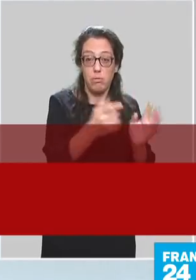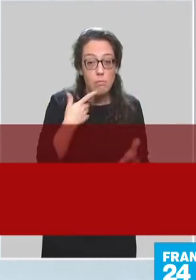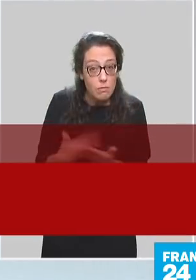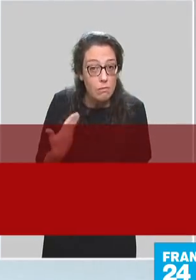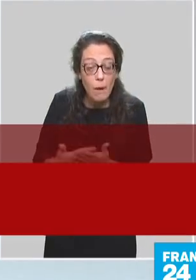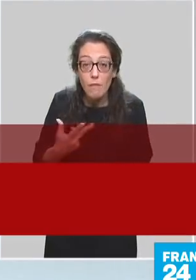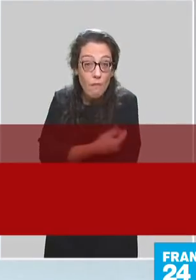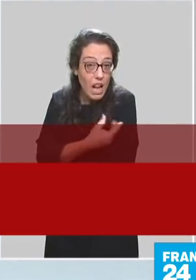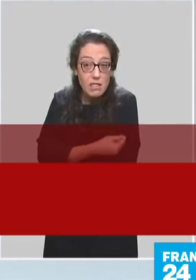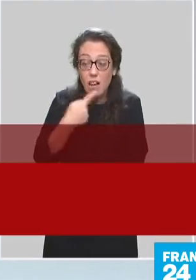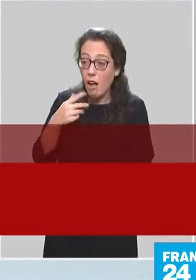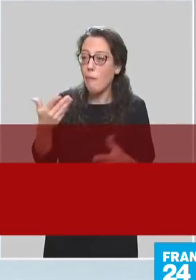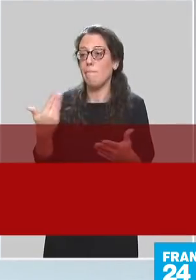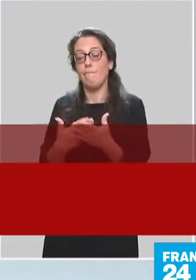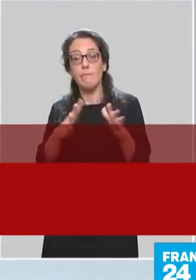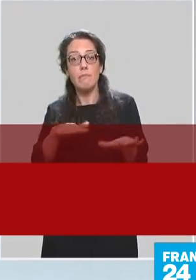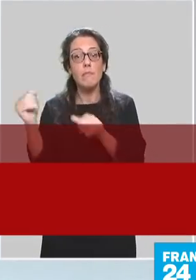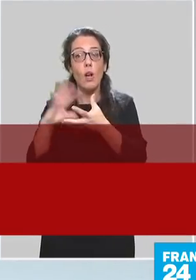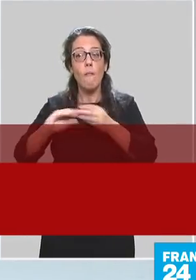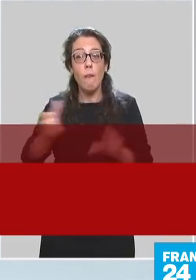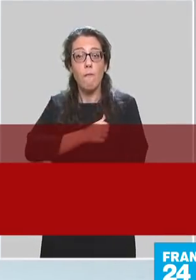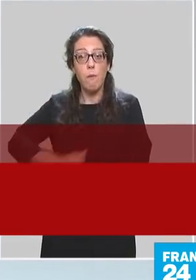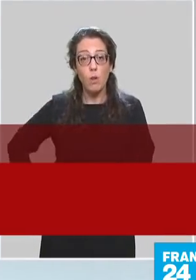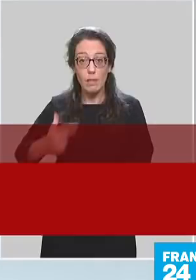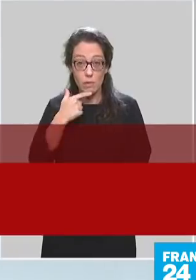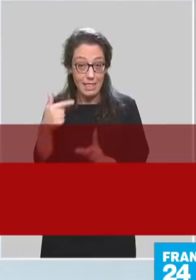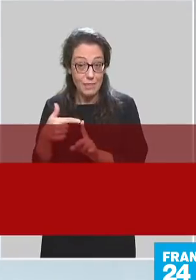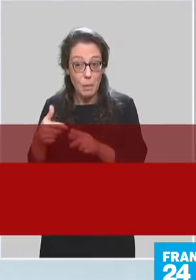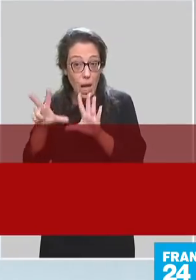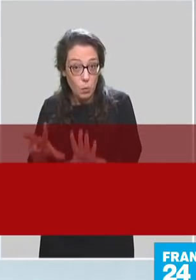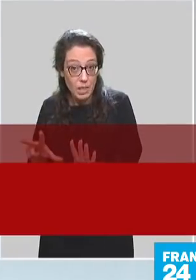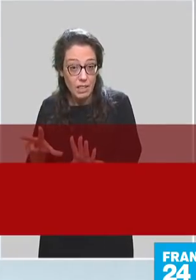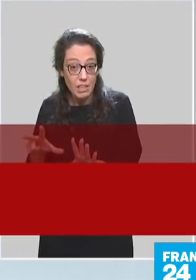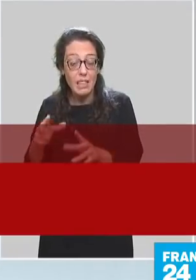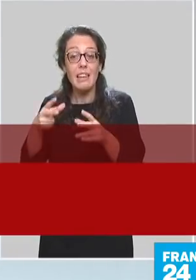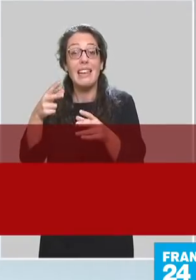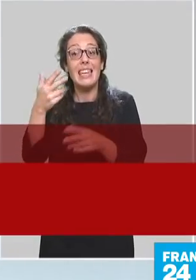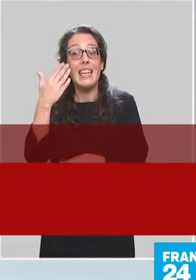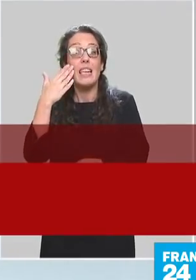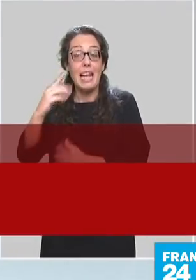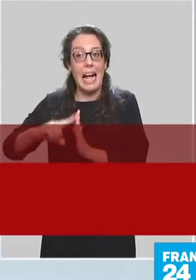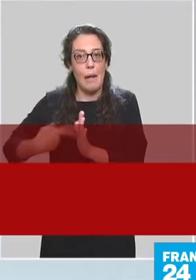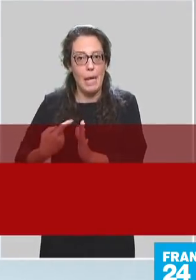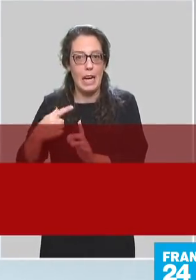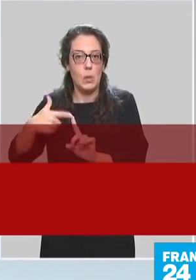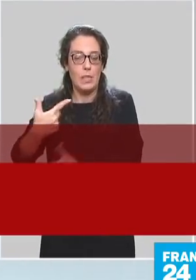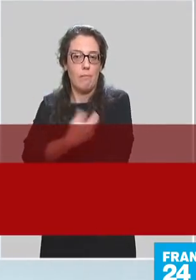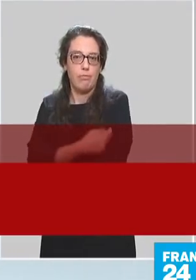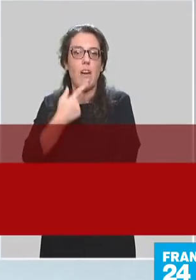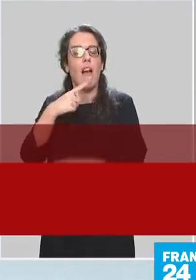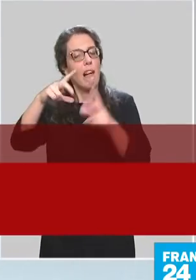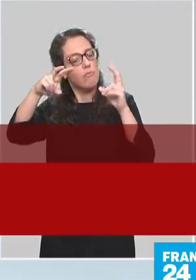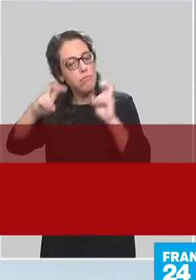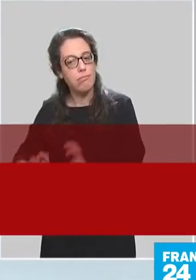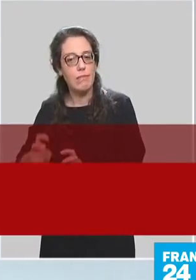formes graves, avec un risque divisé par 8, risque encore diminué après rappel. Depuis de